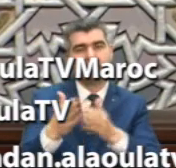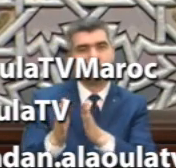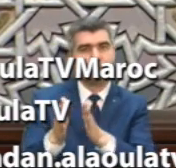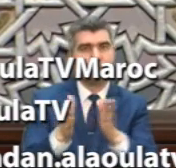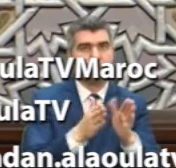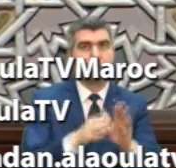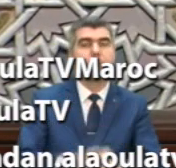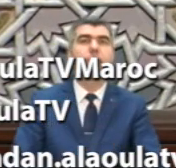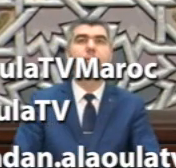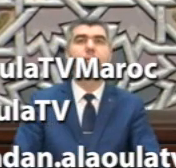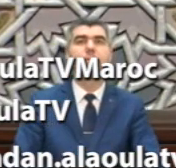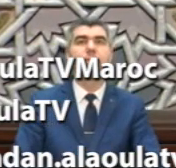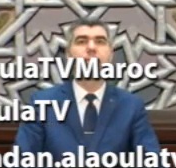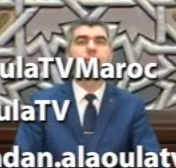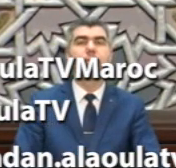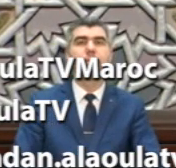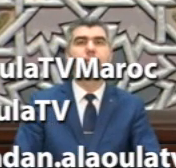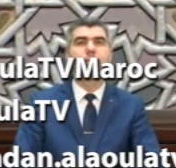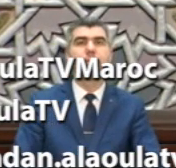تعقيب اضافي حول الموضوع؟